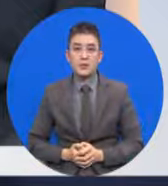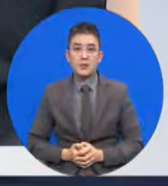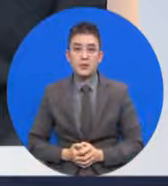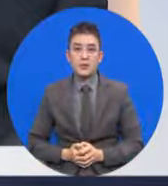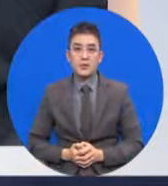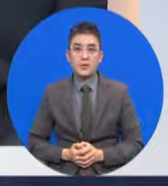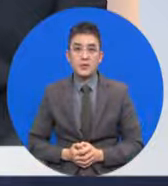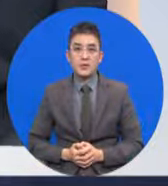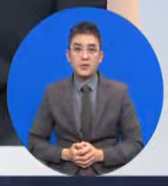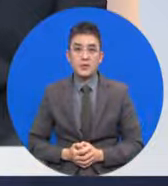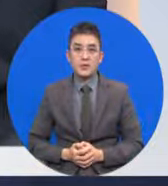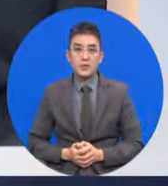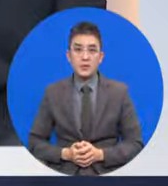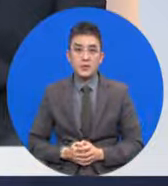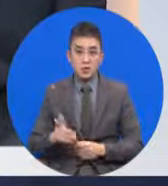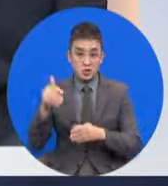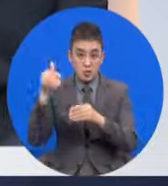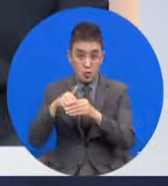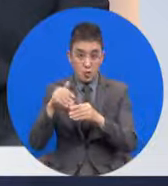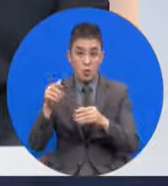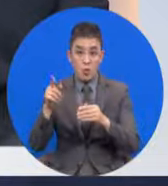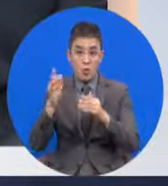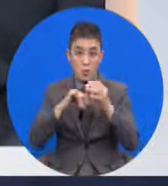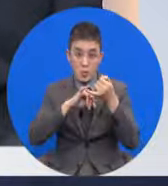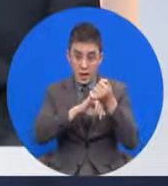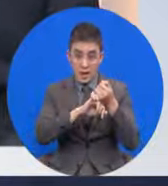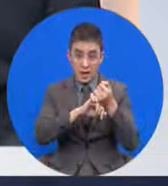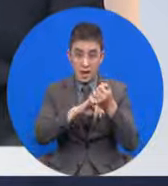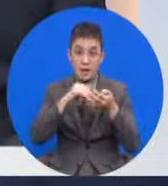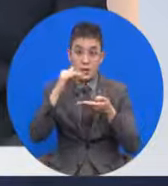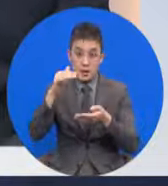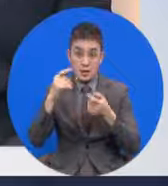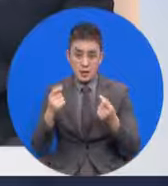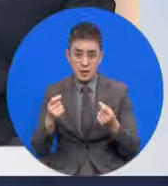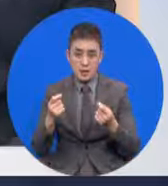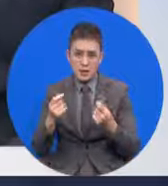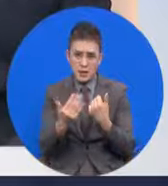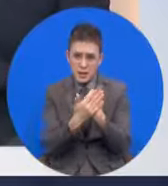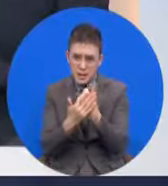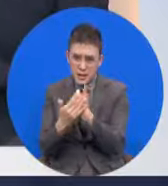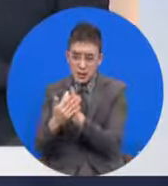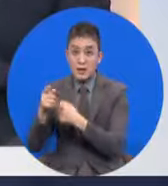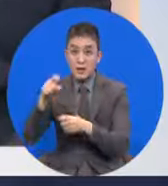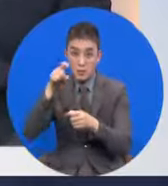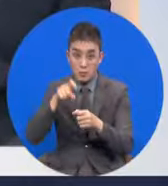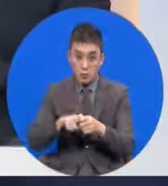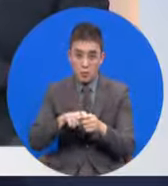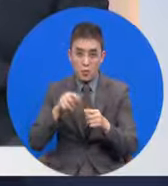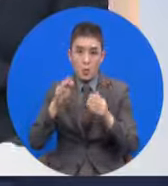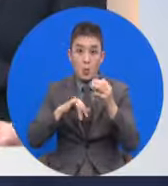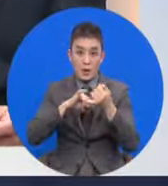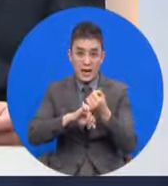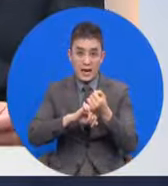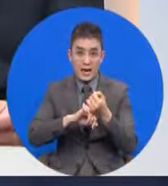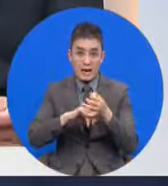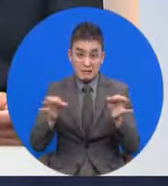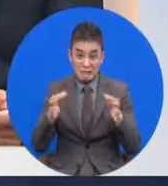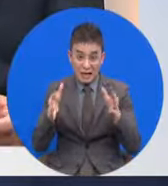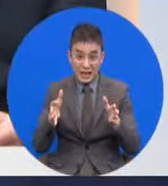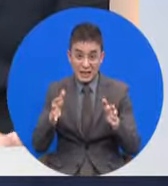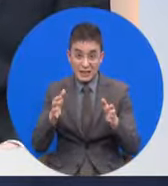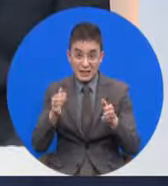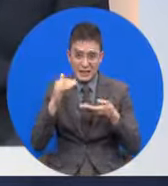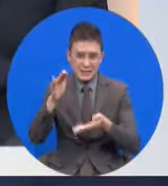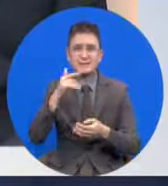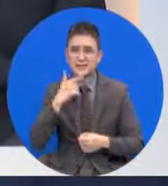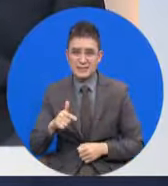총선 용이다. 총선 공약이긴 하지만 총선의 표를 당장에 얻기 위해서 내놓은 공약은 아니다. 이 부분을 좀 말씀드리고